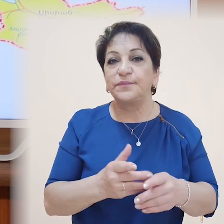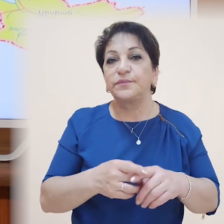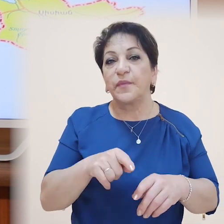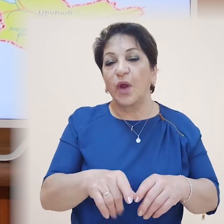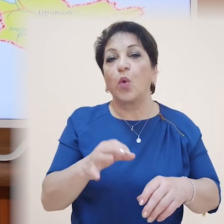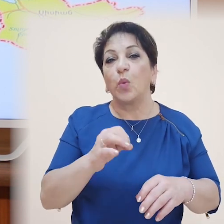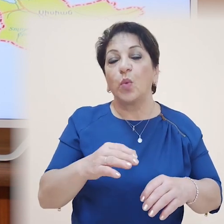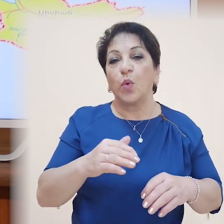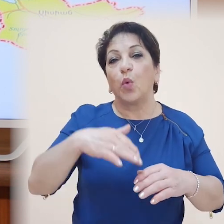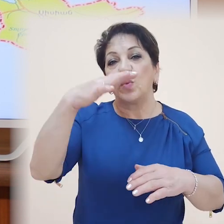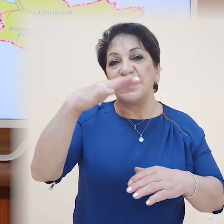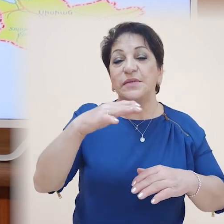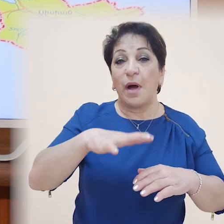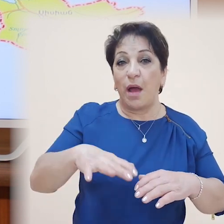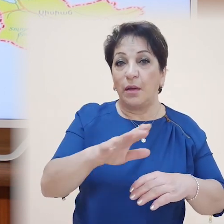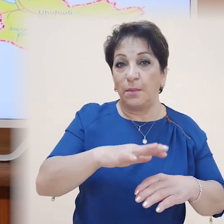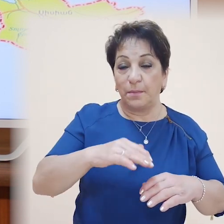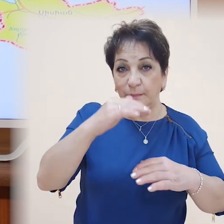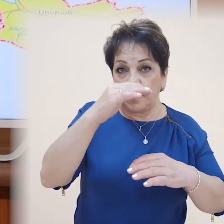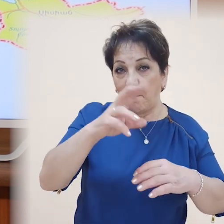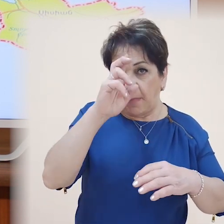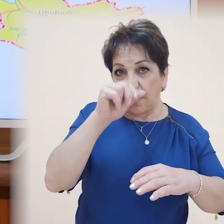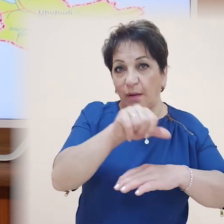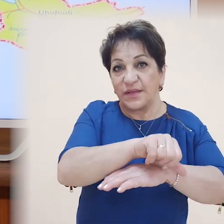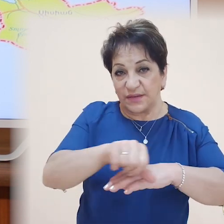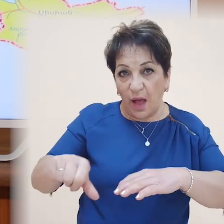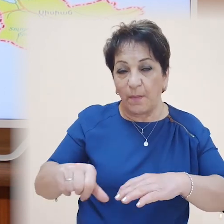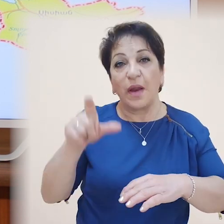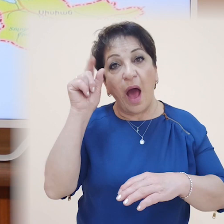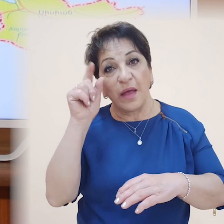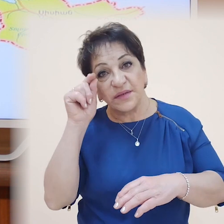մասը նրա սահմանը հանդիսանում է նաև պետական սահման